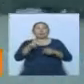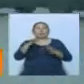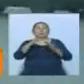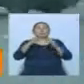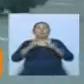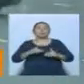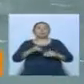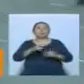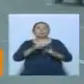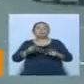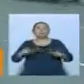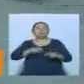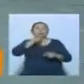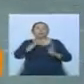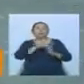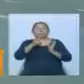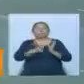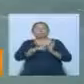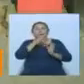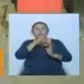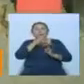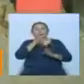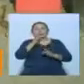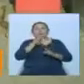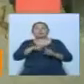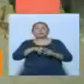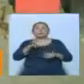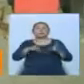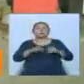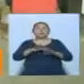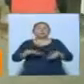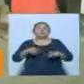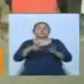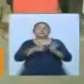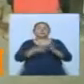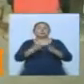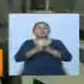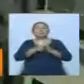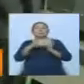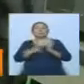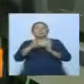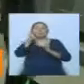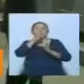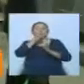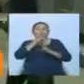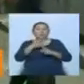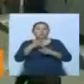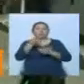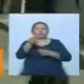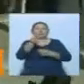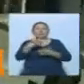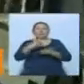заниженной цене молодыми людьми старше 18 лет. Однако это не означает, что дети в возрасте от 7 до 18 не смогут совершать электронные